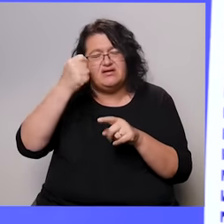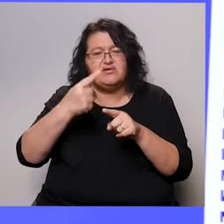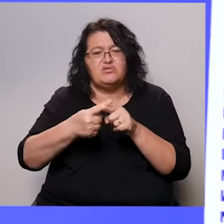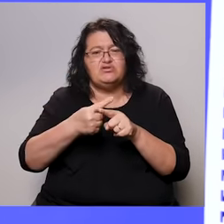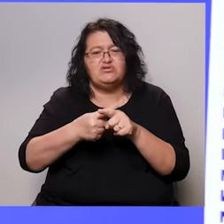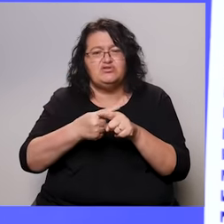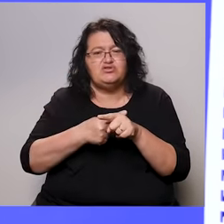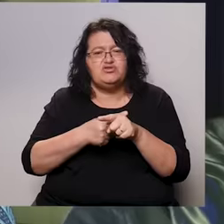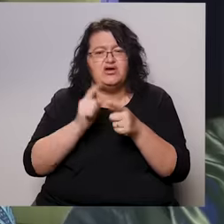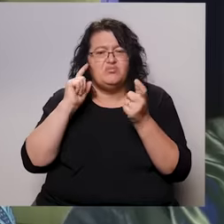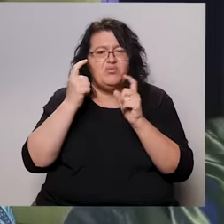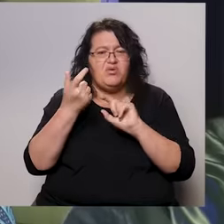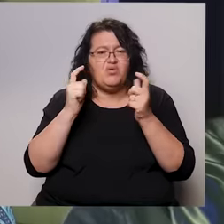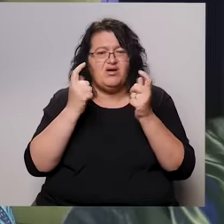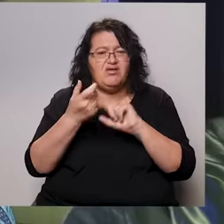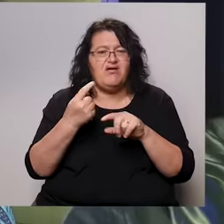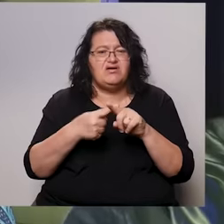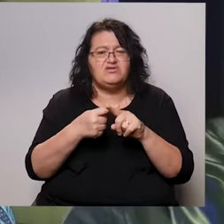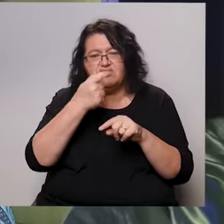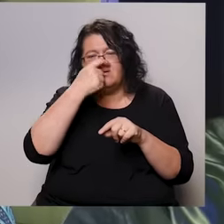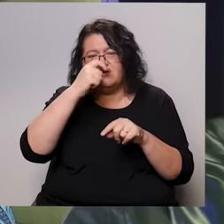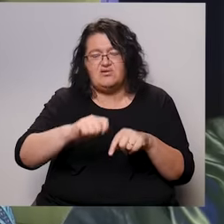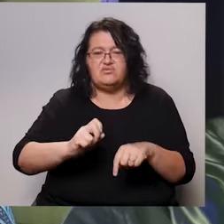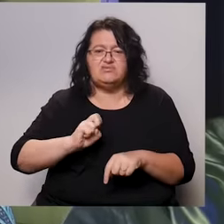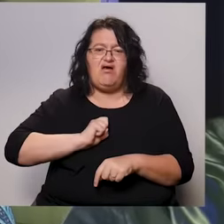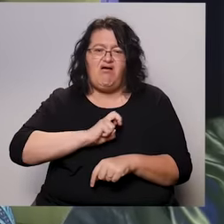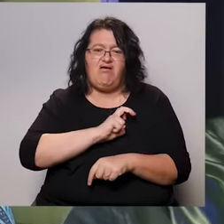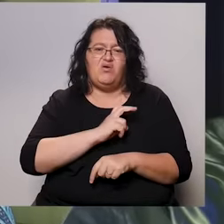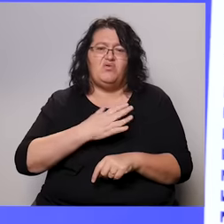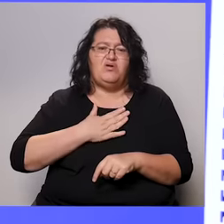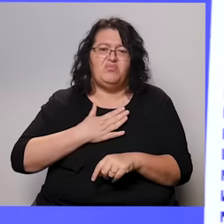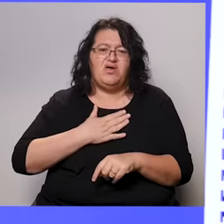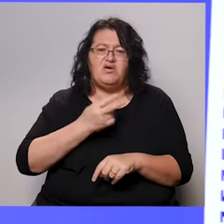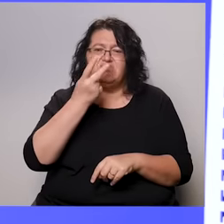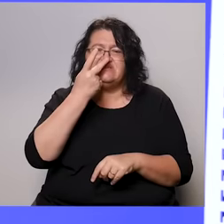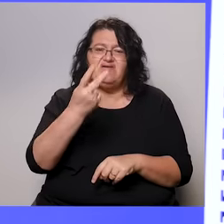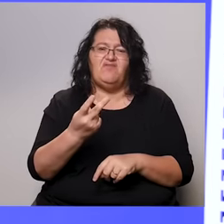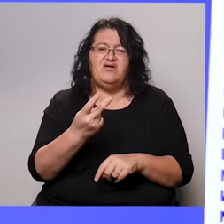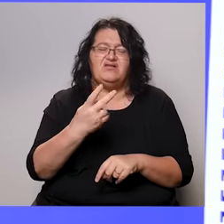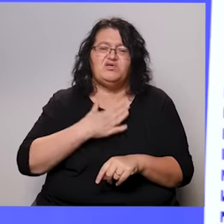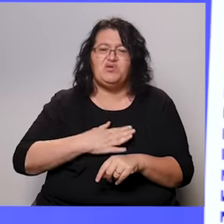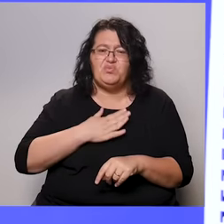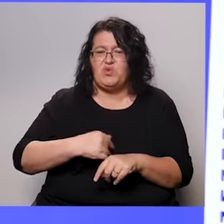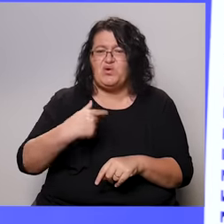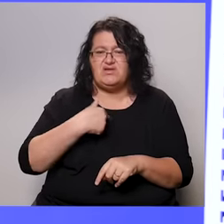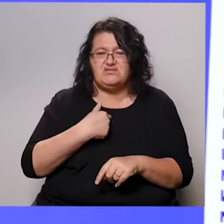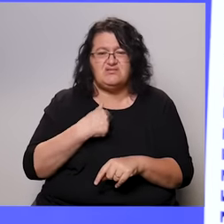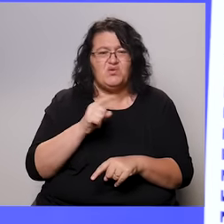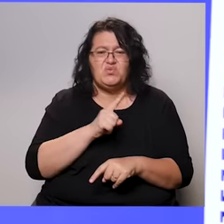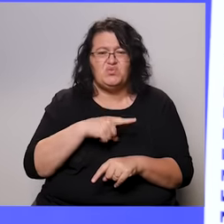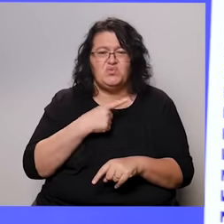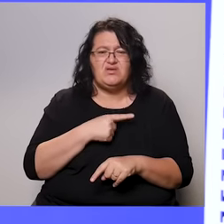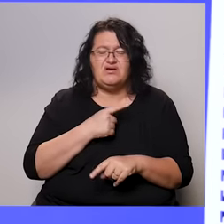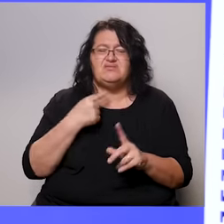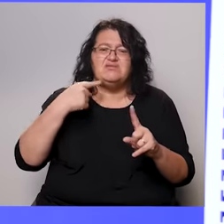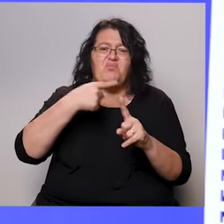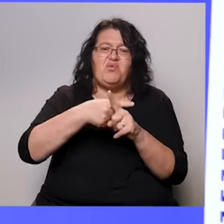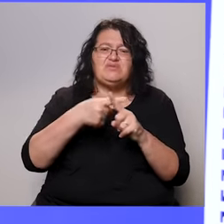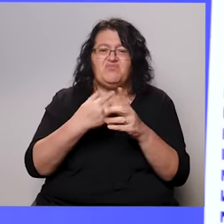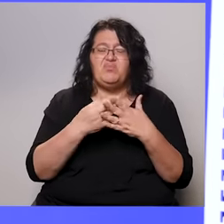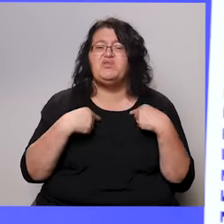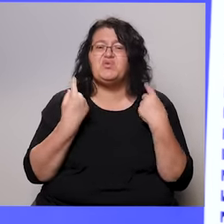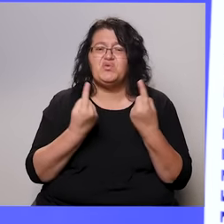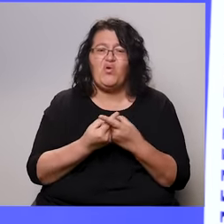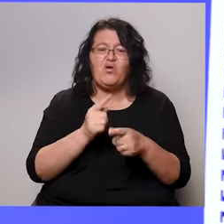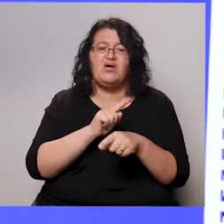încet am început să mă pocăiesc și să renunț la orgolii, să văd că ceea ce îmi doream eu nu era deloc benefic pentru noi, să văd